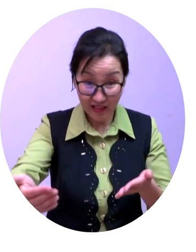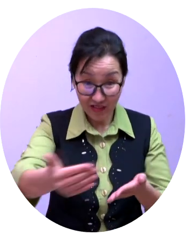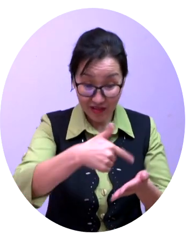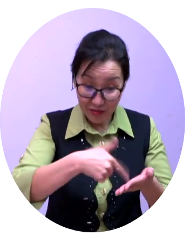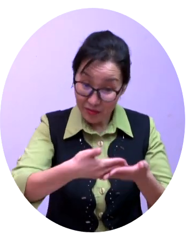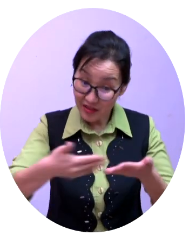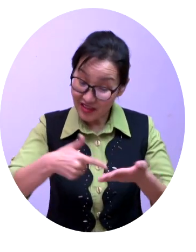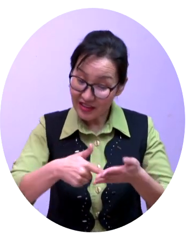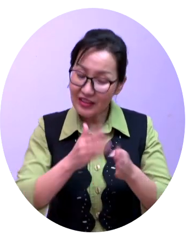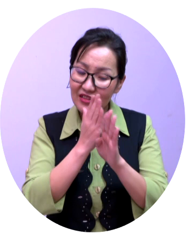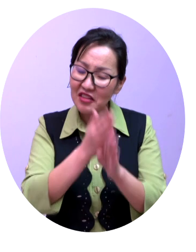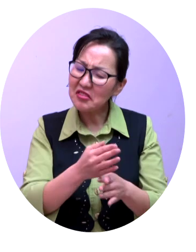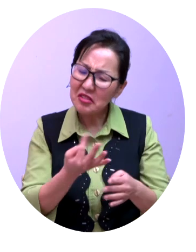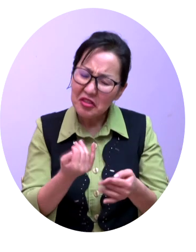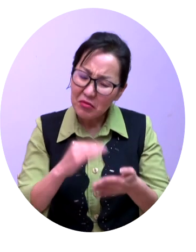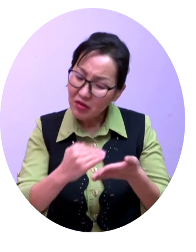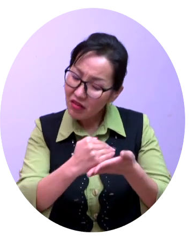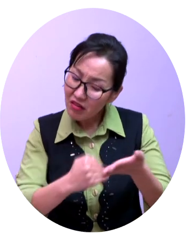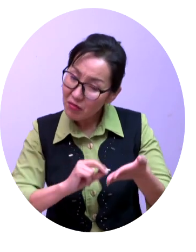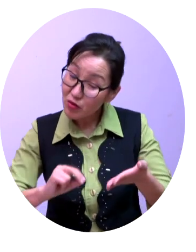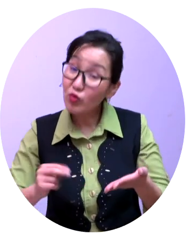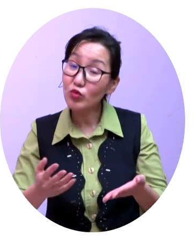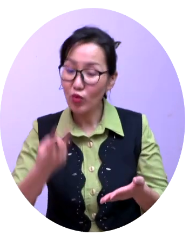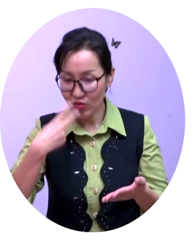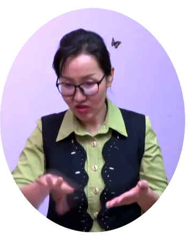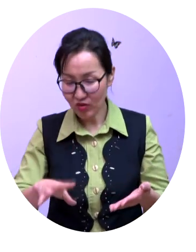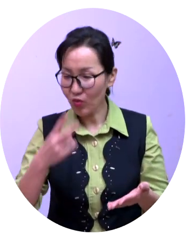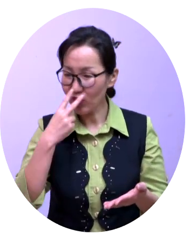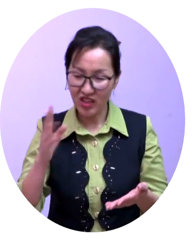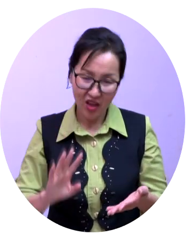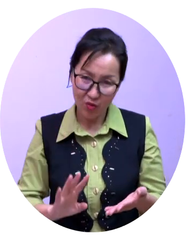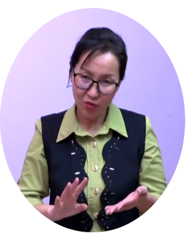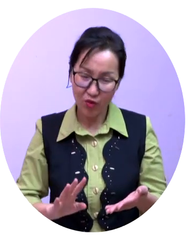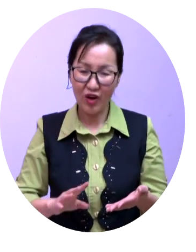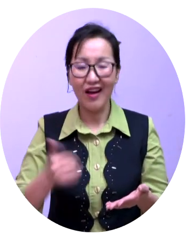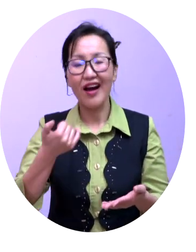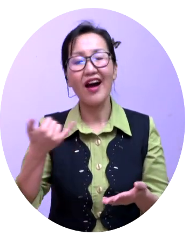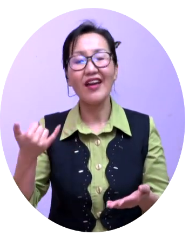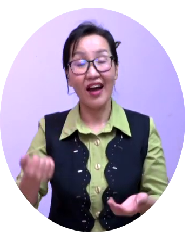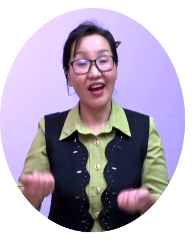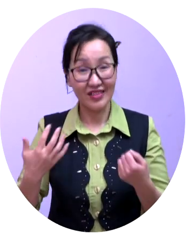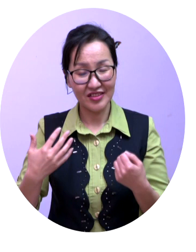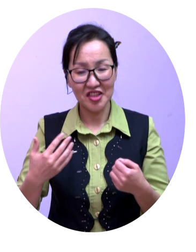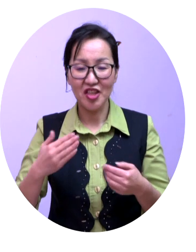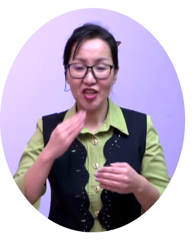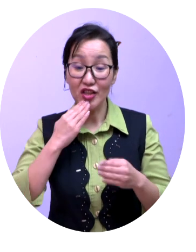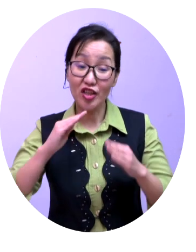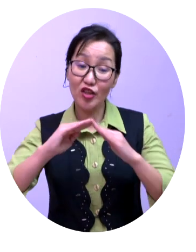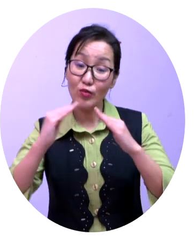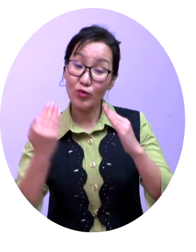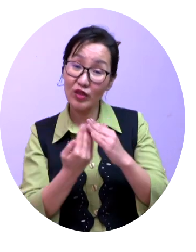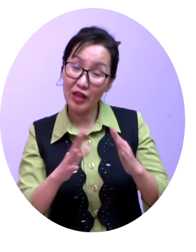үү? Үзсэн, огт үзээгүй, хаяа гаргадаг. Гэр бүлийнхэндээ хоол хийхэд